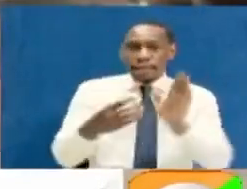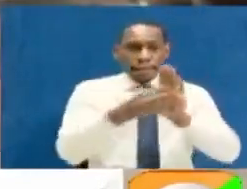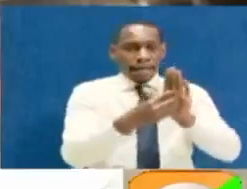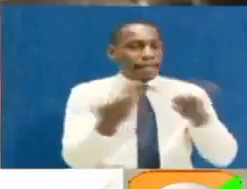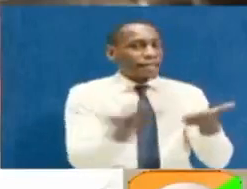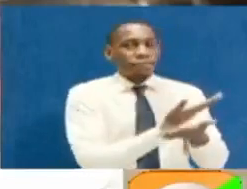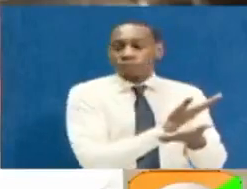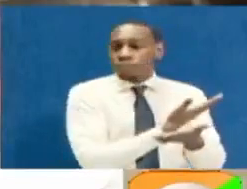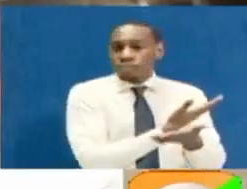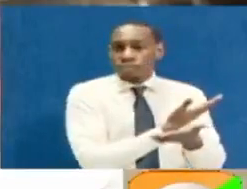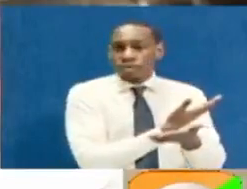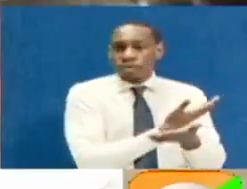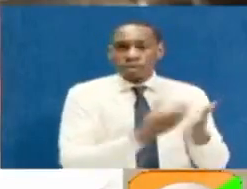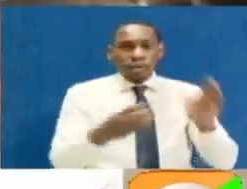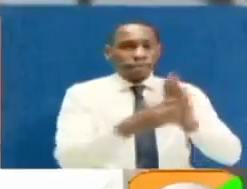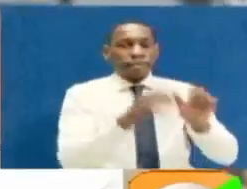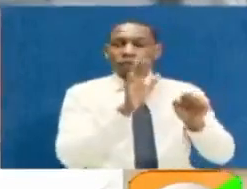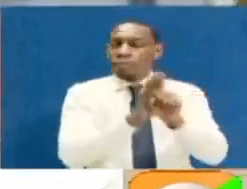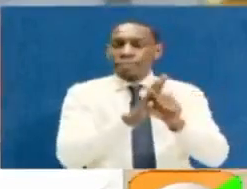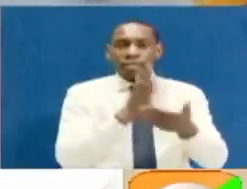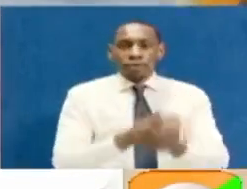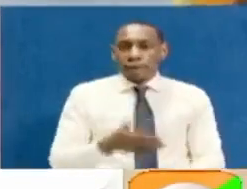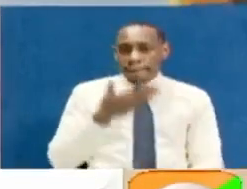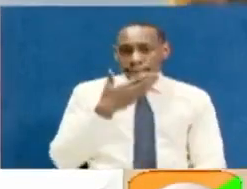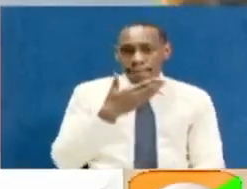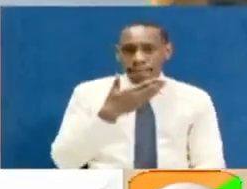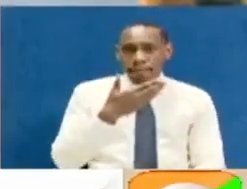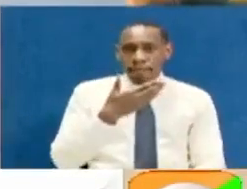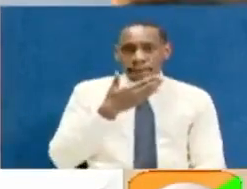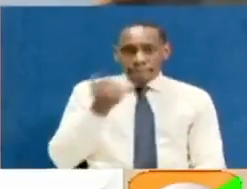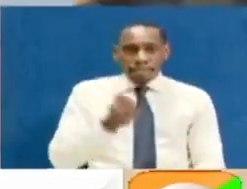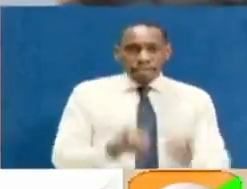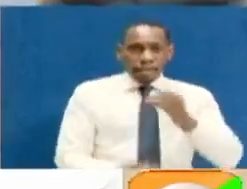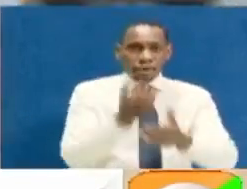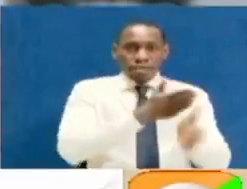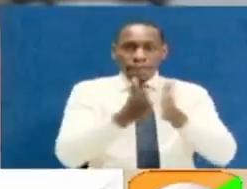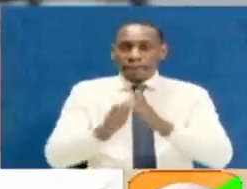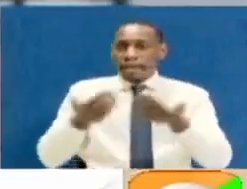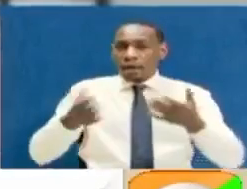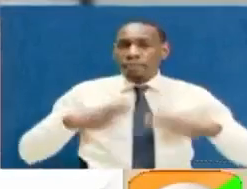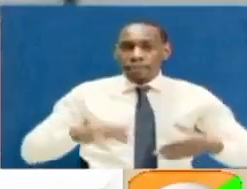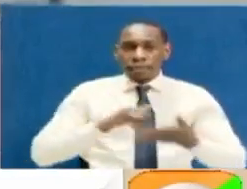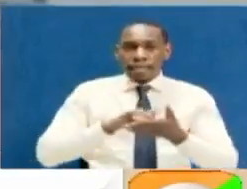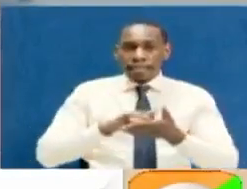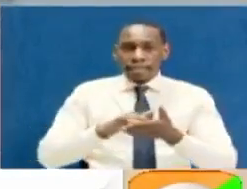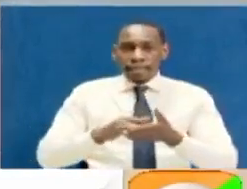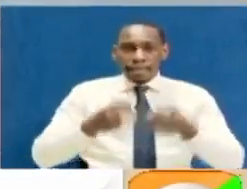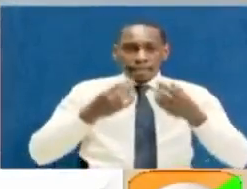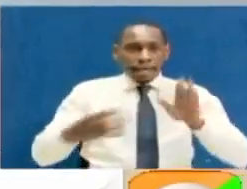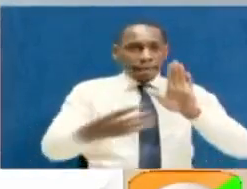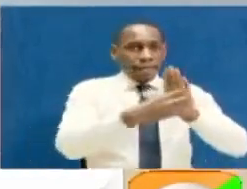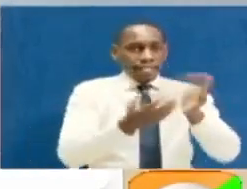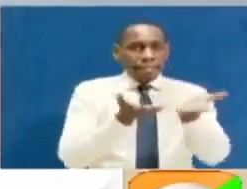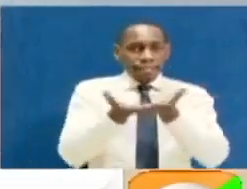vibandiko vitolewe, vimekuwa vingi sana. Kuna haja ya kuwekwa mipango mahususi ya namna watu wanavyopaswa kutangaza